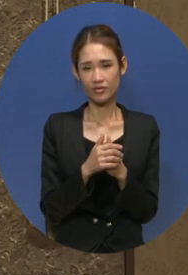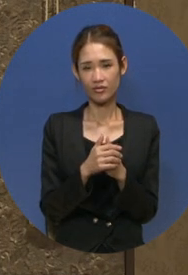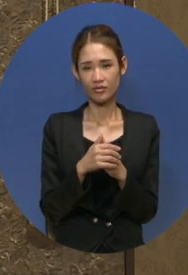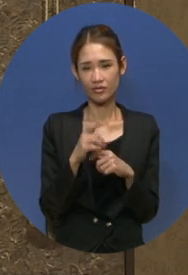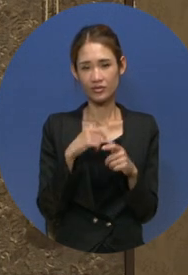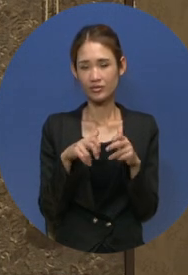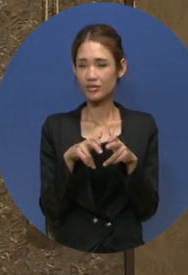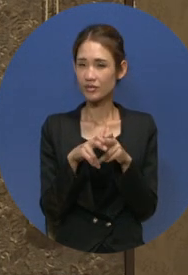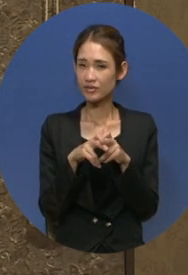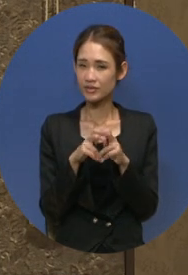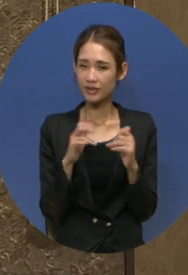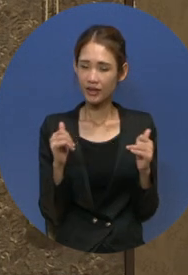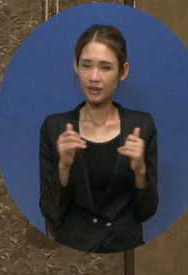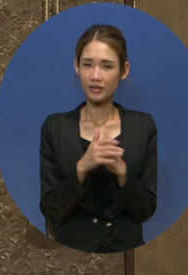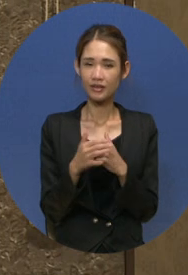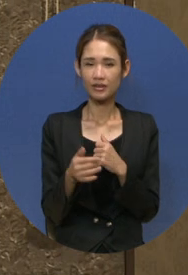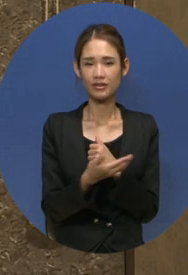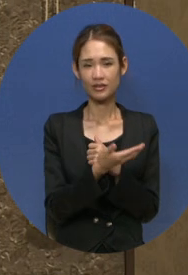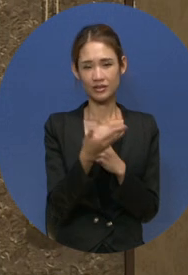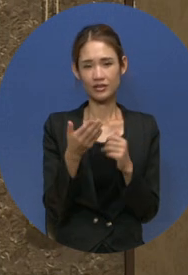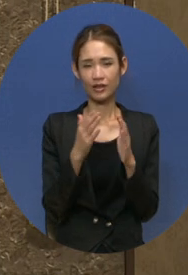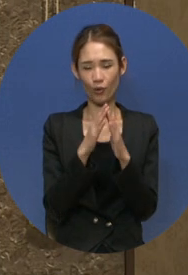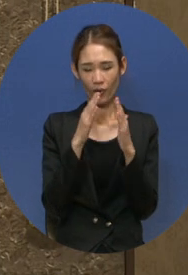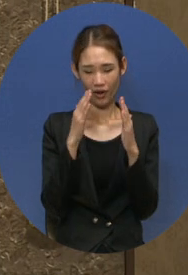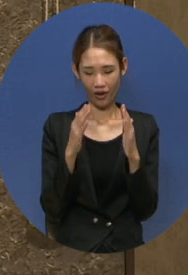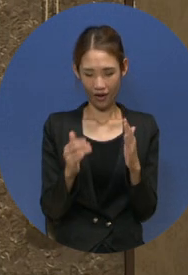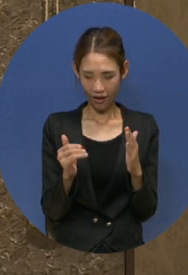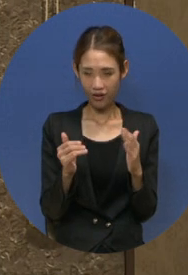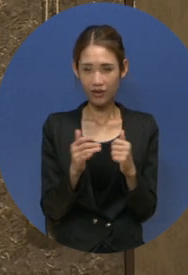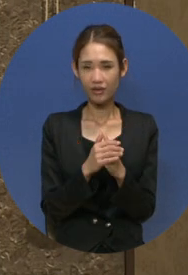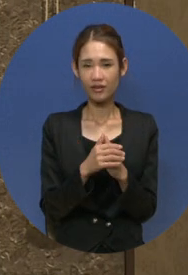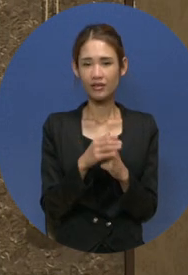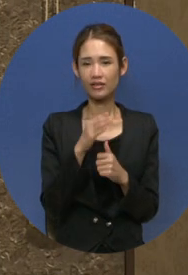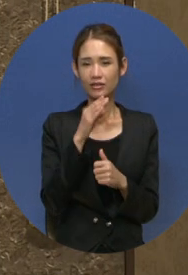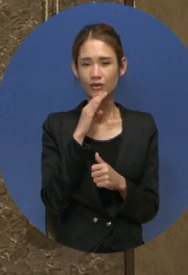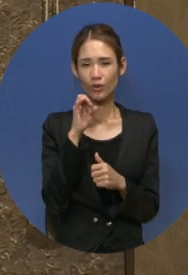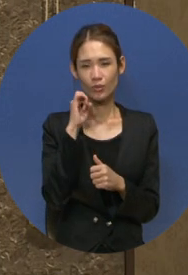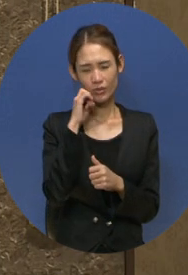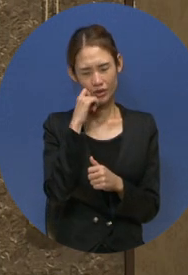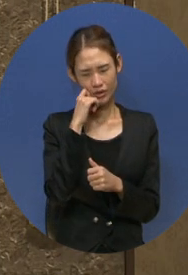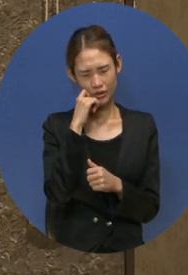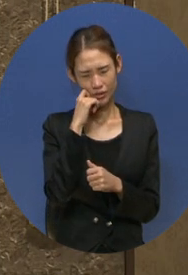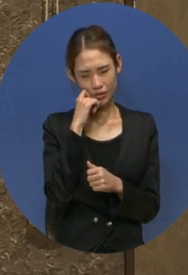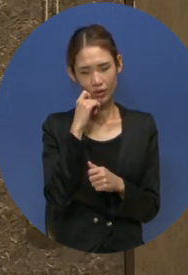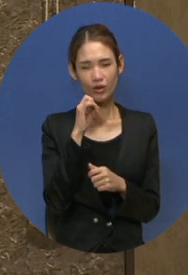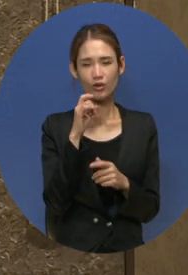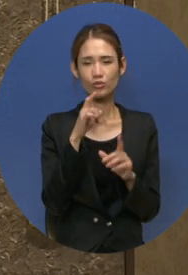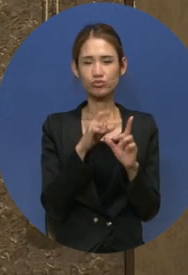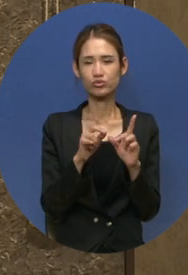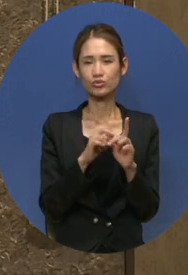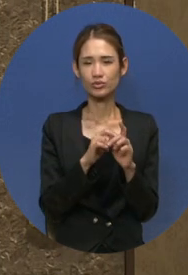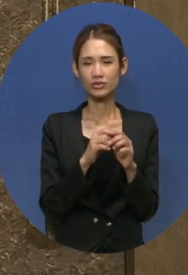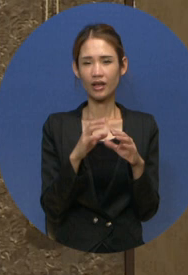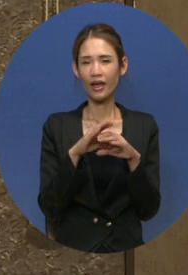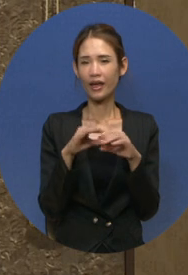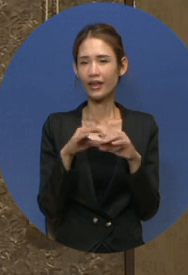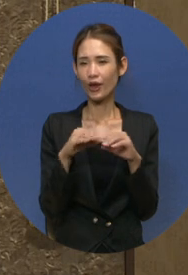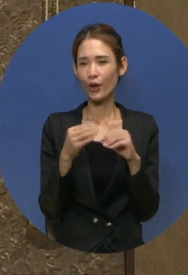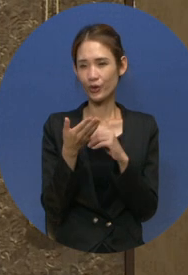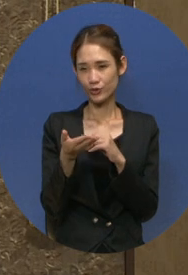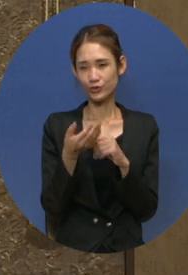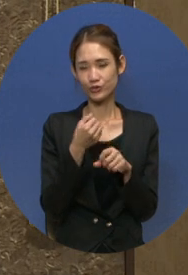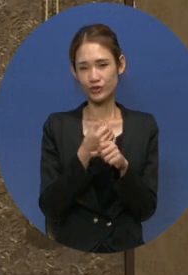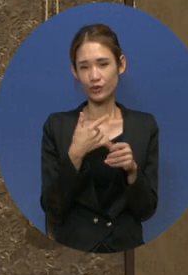될수록 점점 더 이 장애인분과 그들의 가족에게 그 정말 가려운 데를 긁어주는 네. 그런